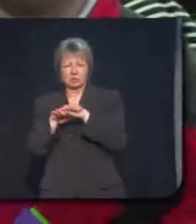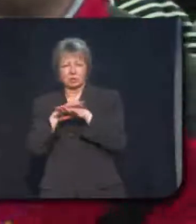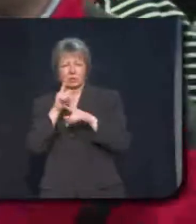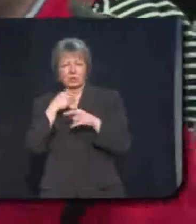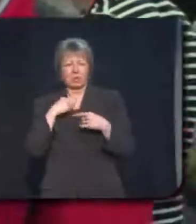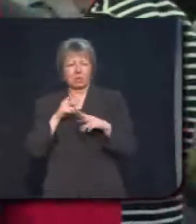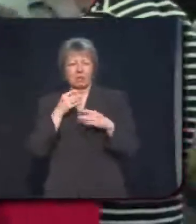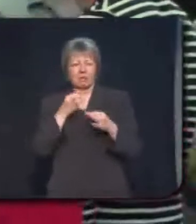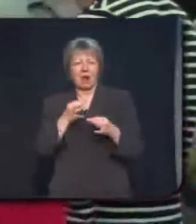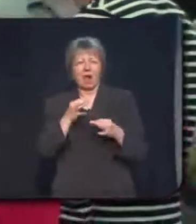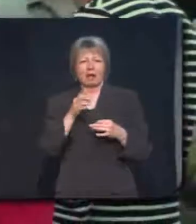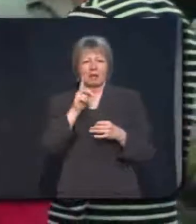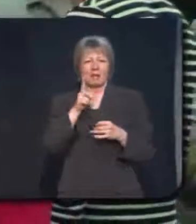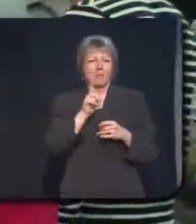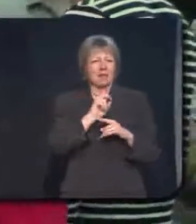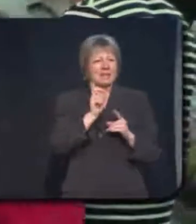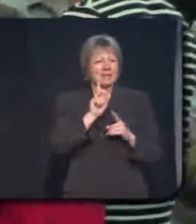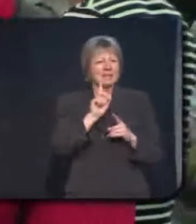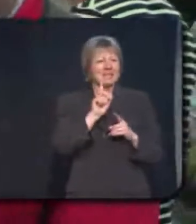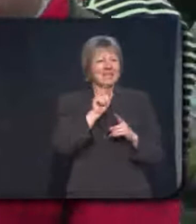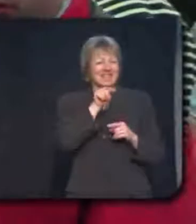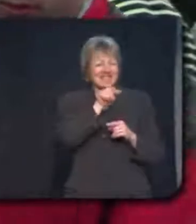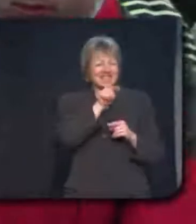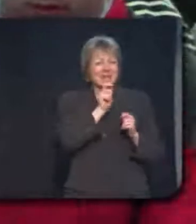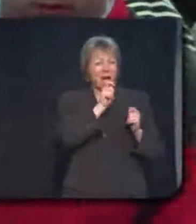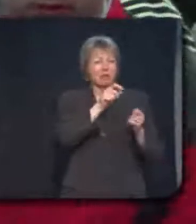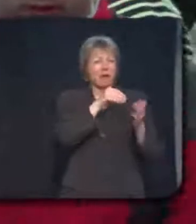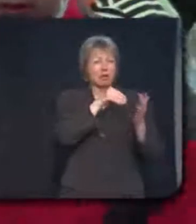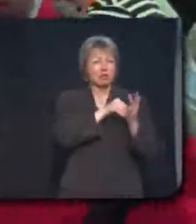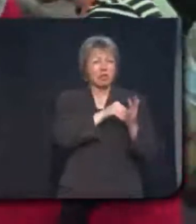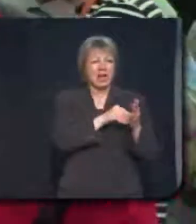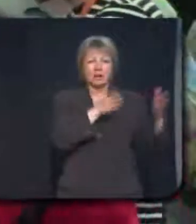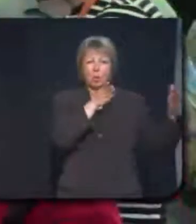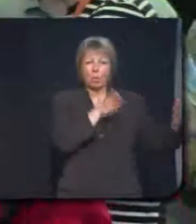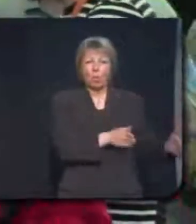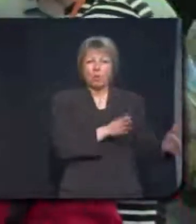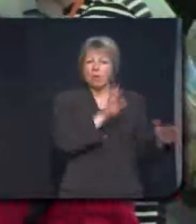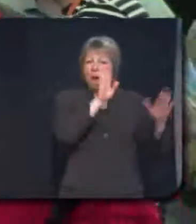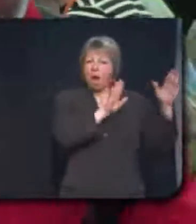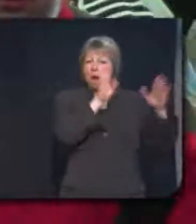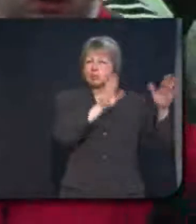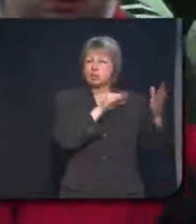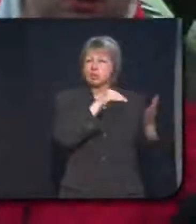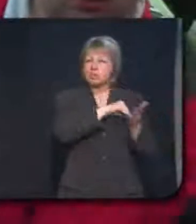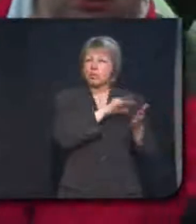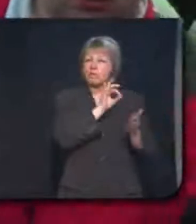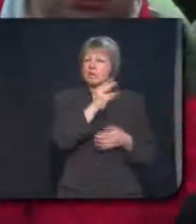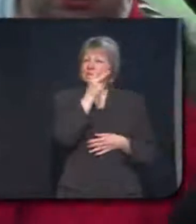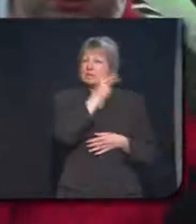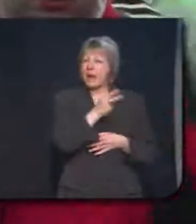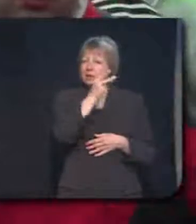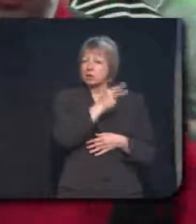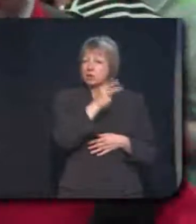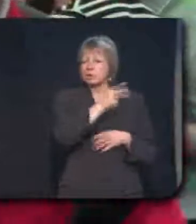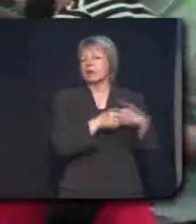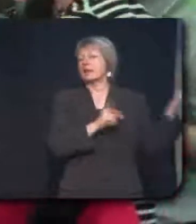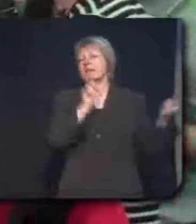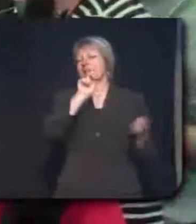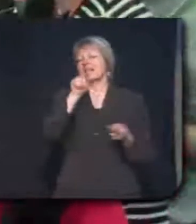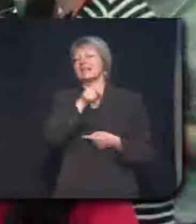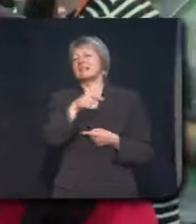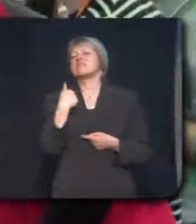in dem steht dass eine Urnenabstimmung zwei Stunden nein das war der andere